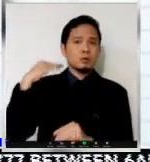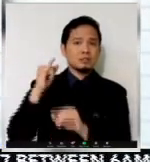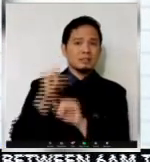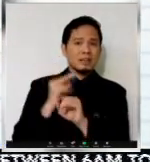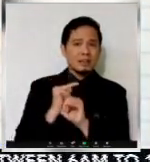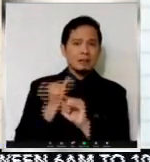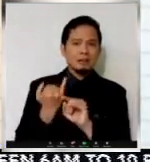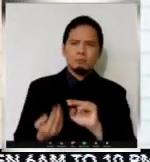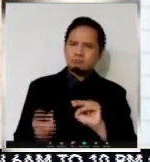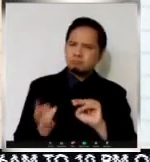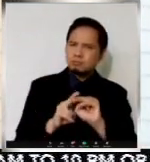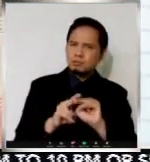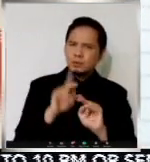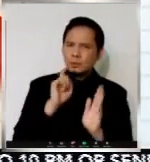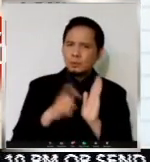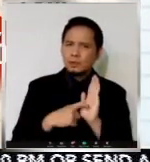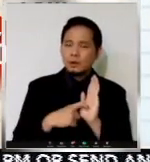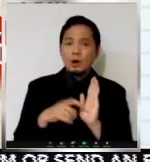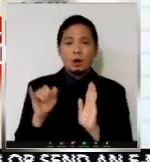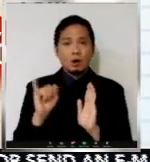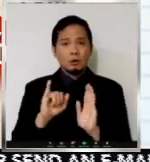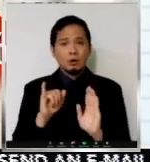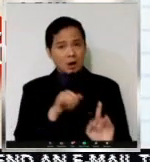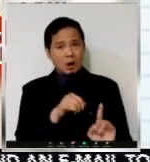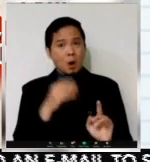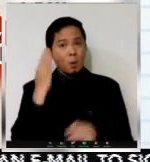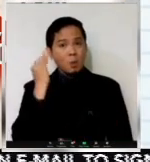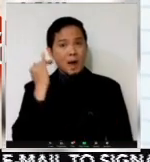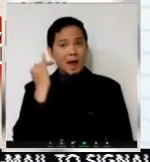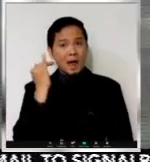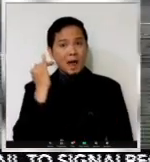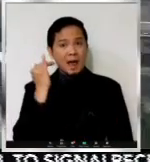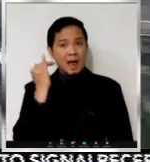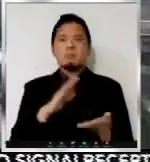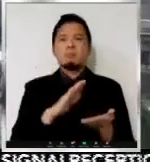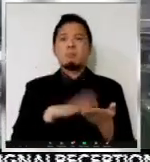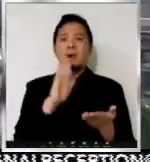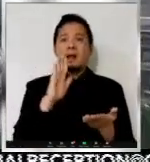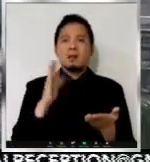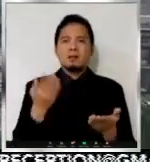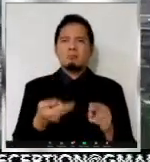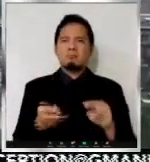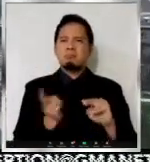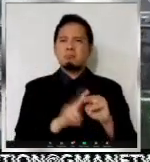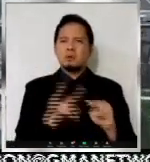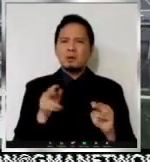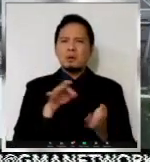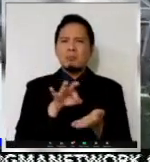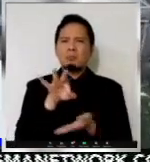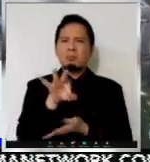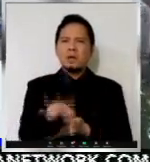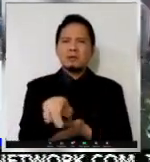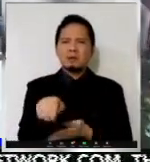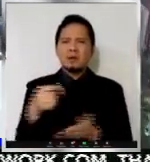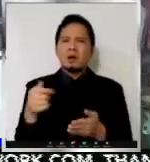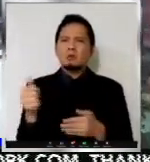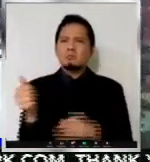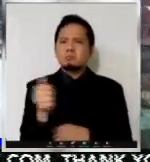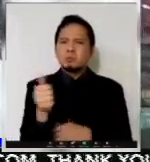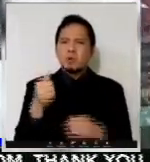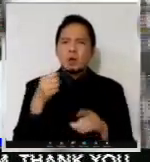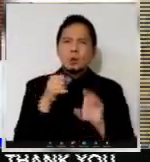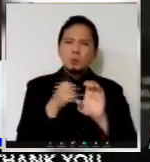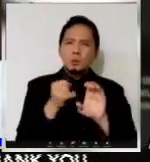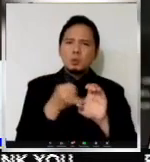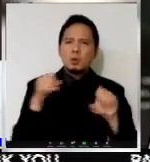ang kontribusyon sa inflation ng pagtaas ng pamasahe sa tricycle, jeep at bus. Ikatlo sa may pinakamalaking ambag sa inflation ng pagmahal ng singil